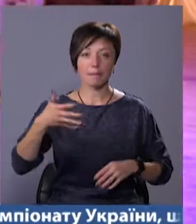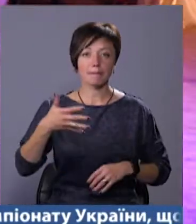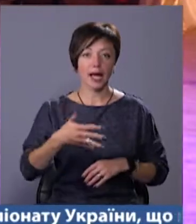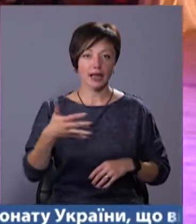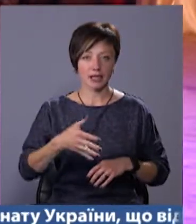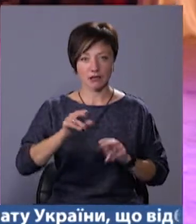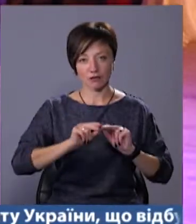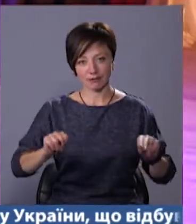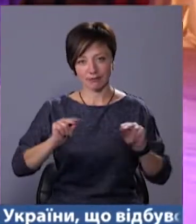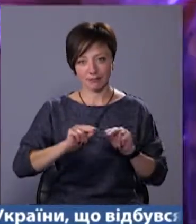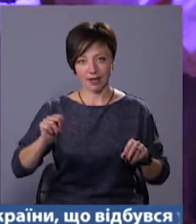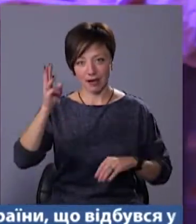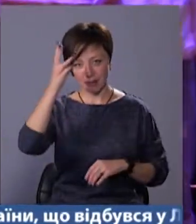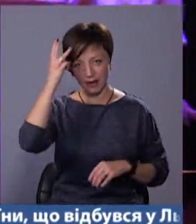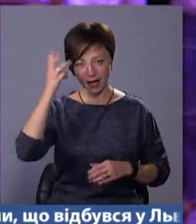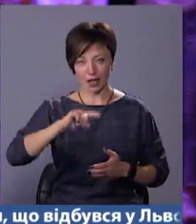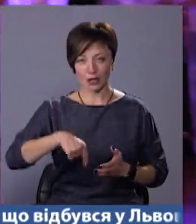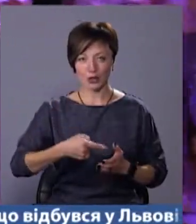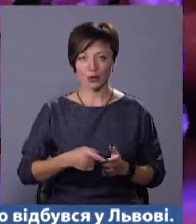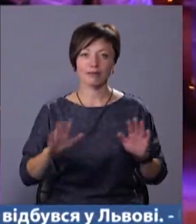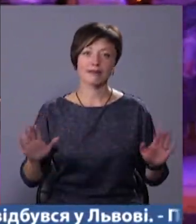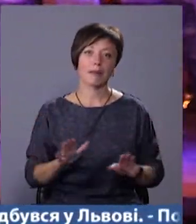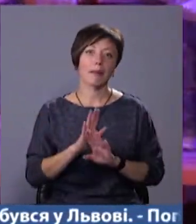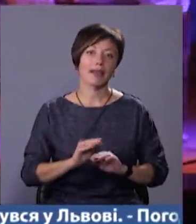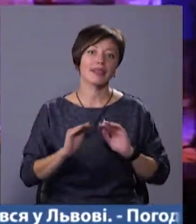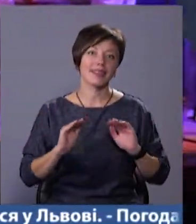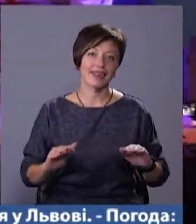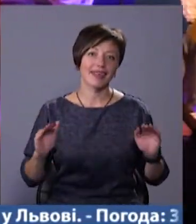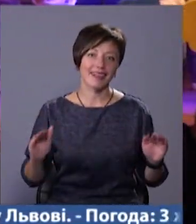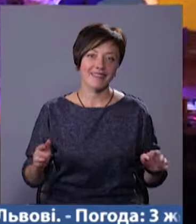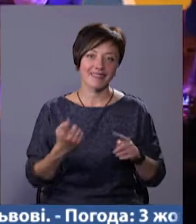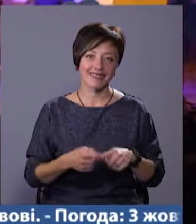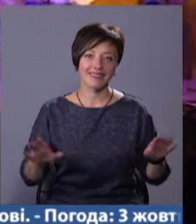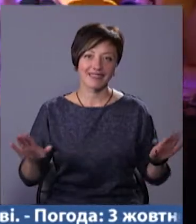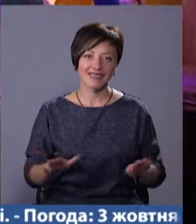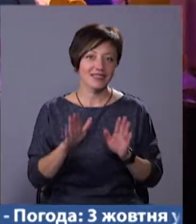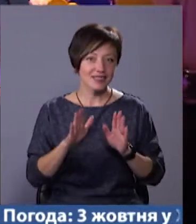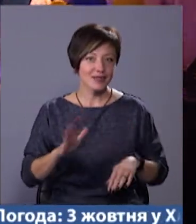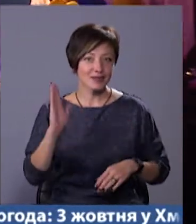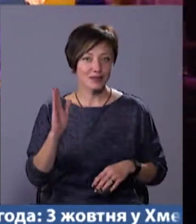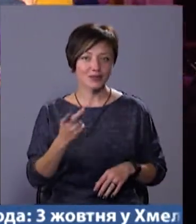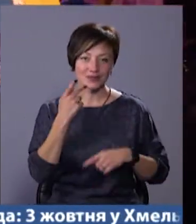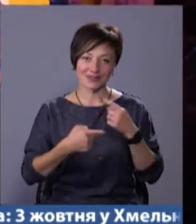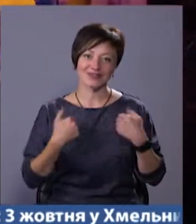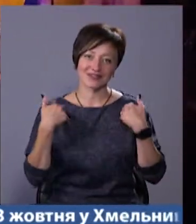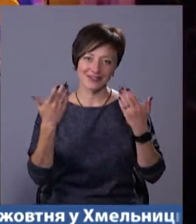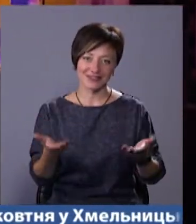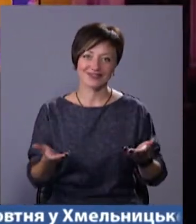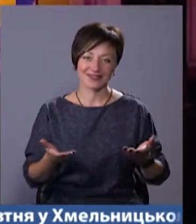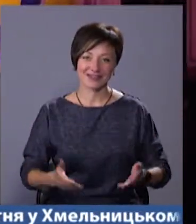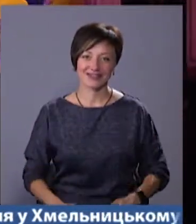тисяч освітян Хмельницького. Діти, діти, будуть завжди я і